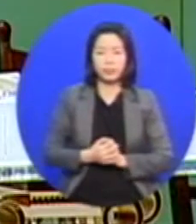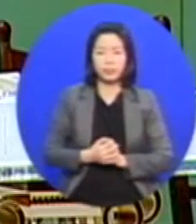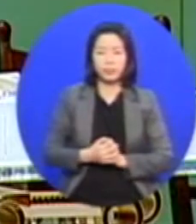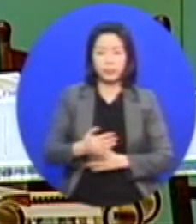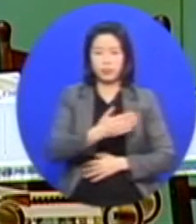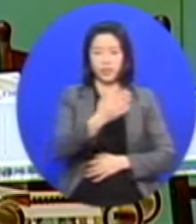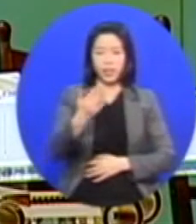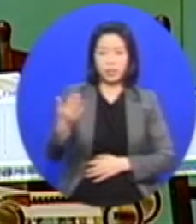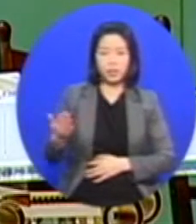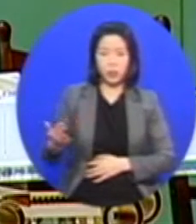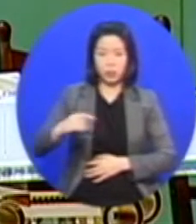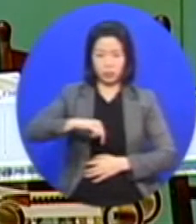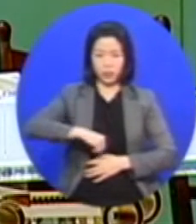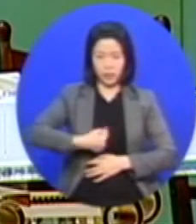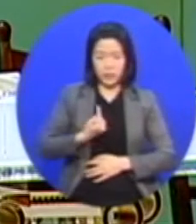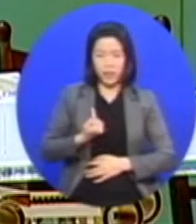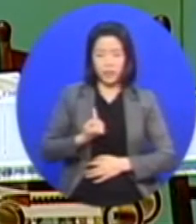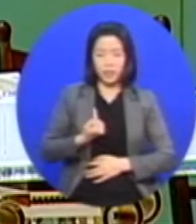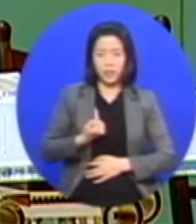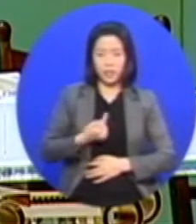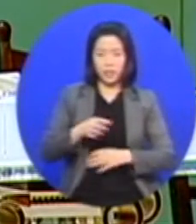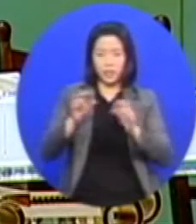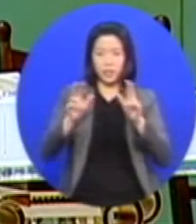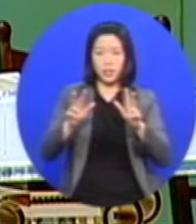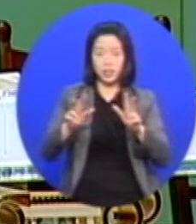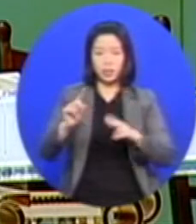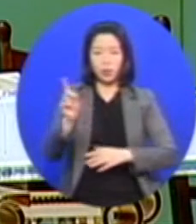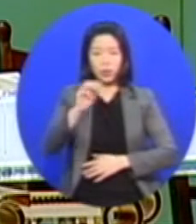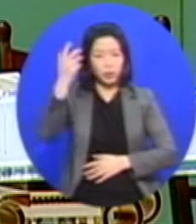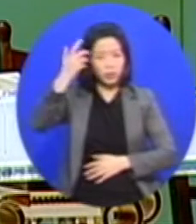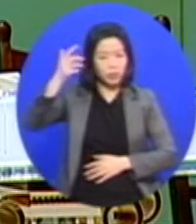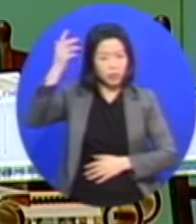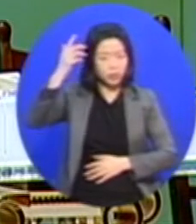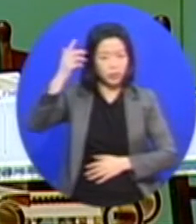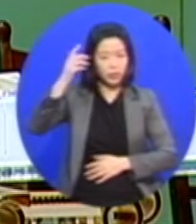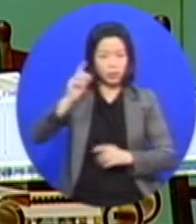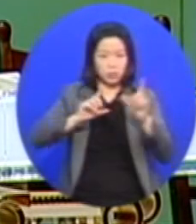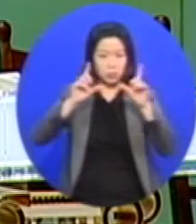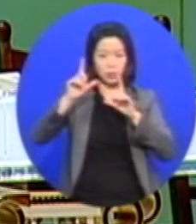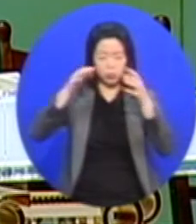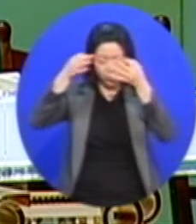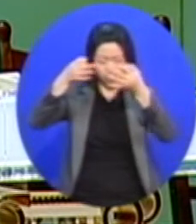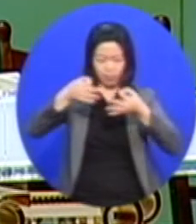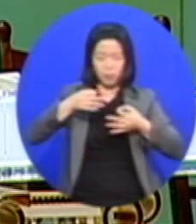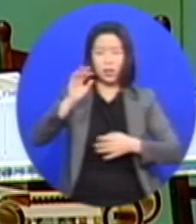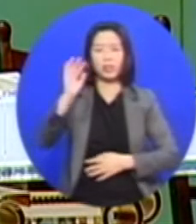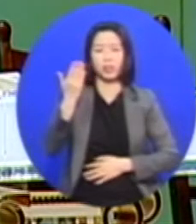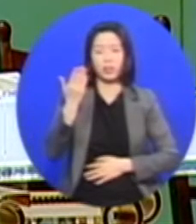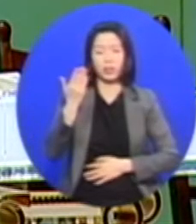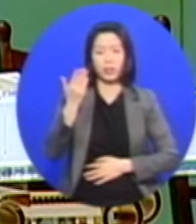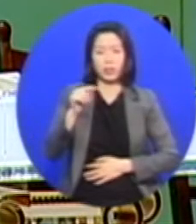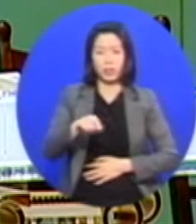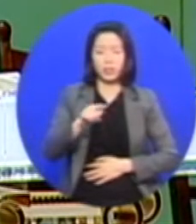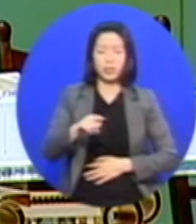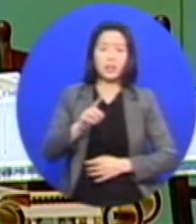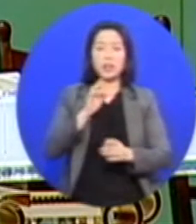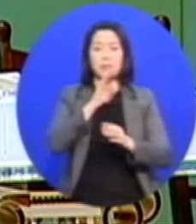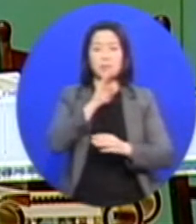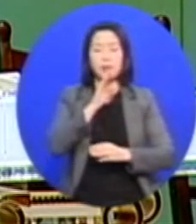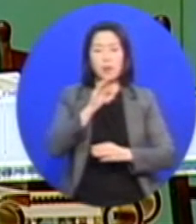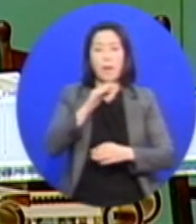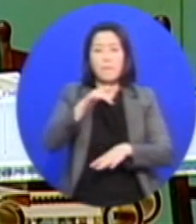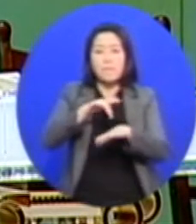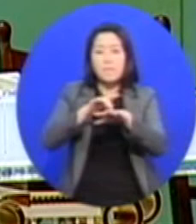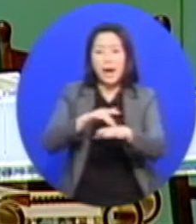여러분 여러분 자신이 지금 어떤 영적인 상태에 있는지를 잘 보셔야 합니다 이 바로 마귀가 원하는